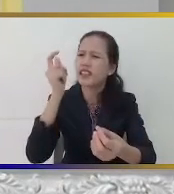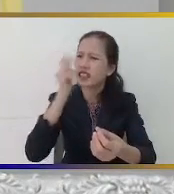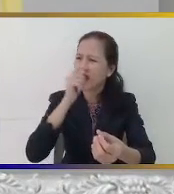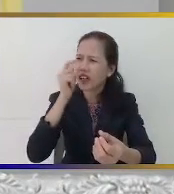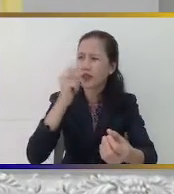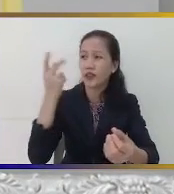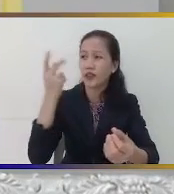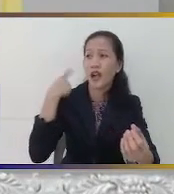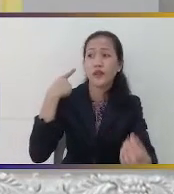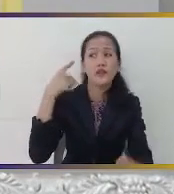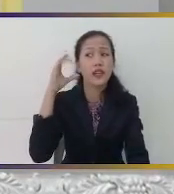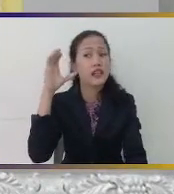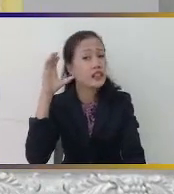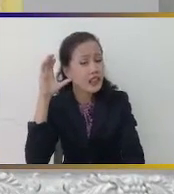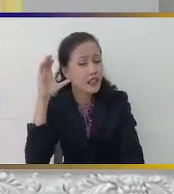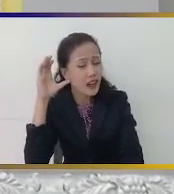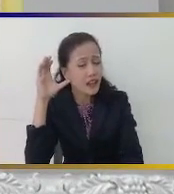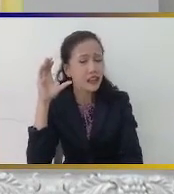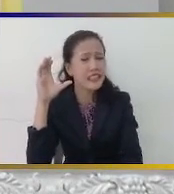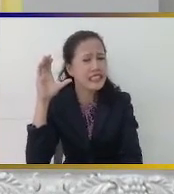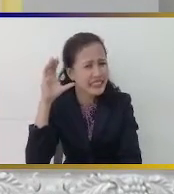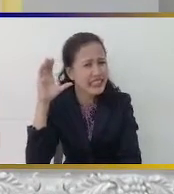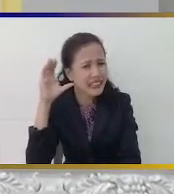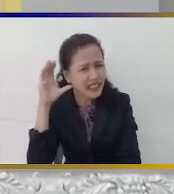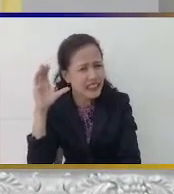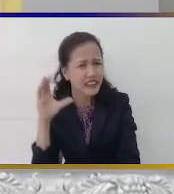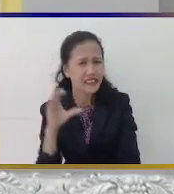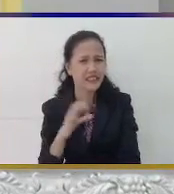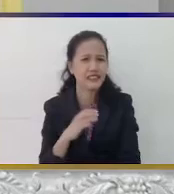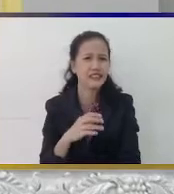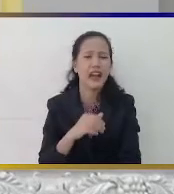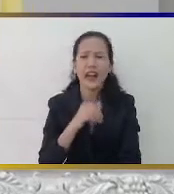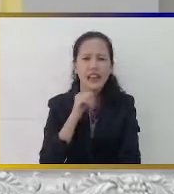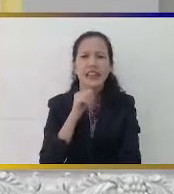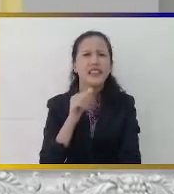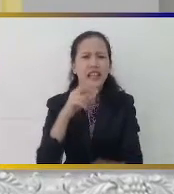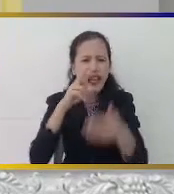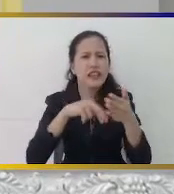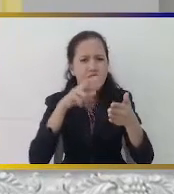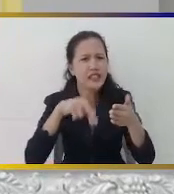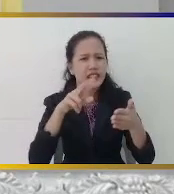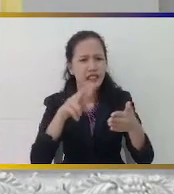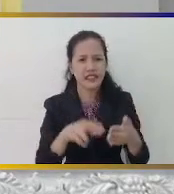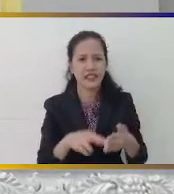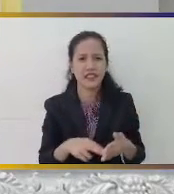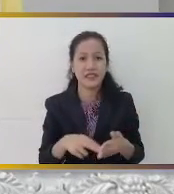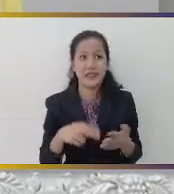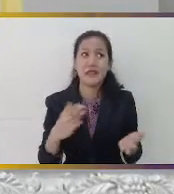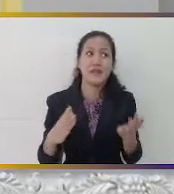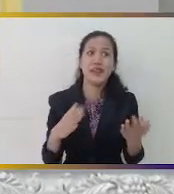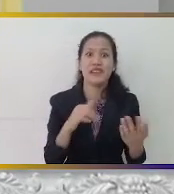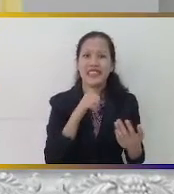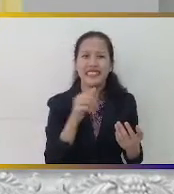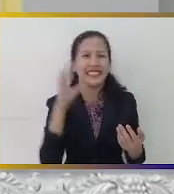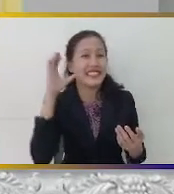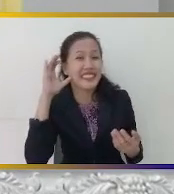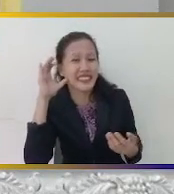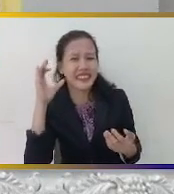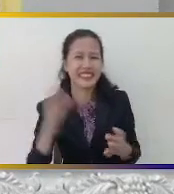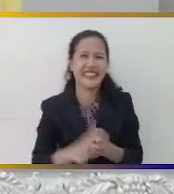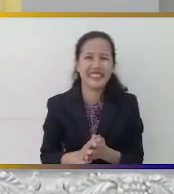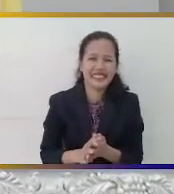yan. Anong gusto mo? Tama! Ha? Marami kang dahilan.